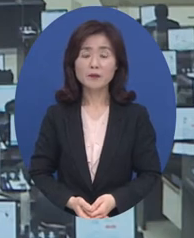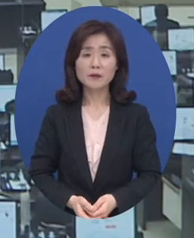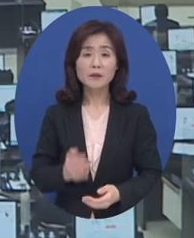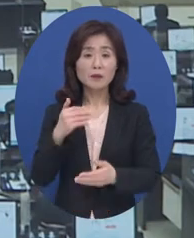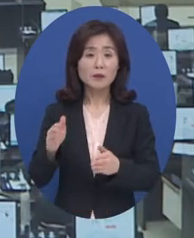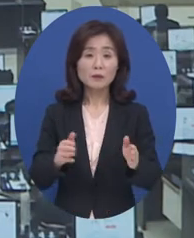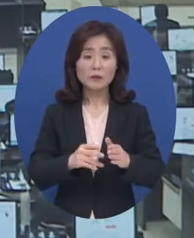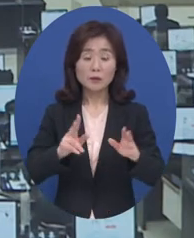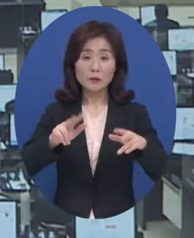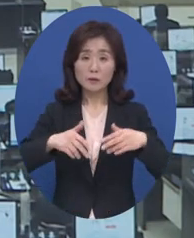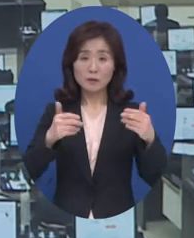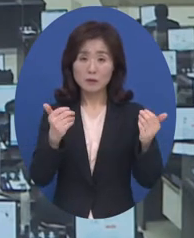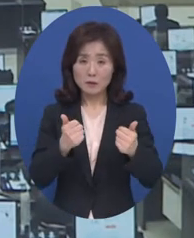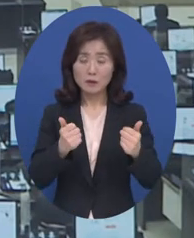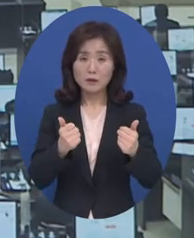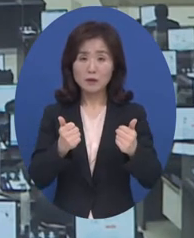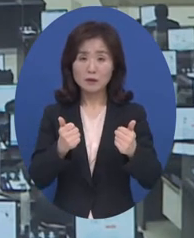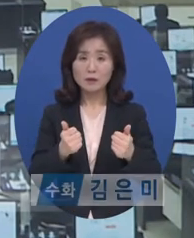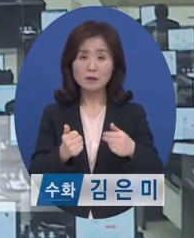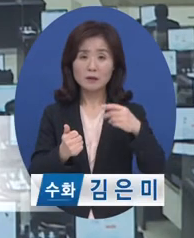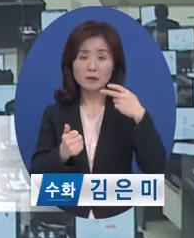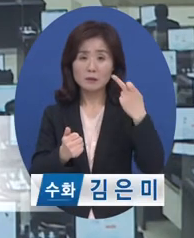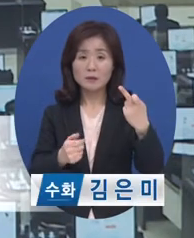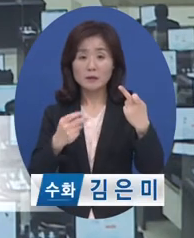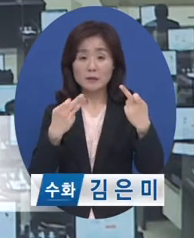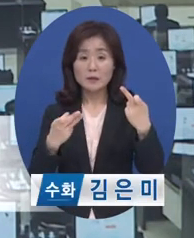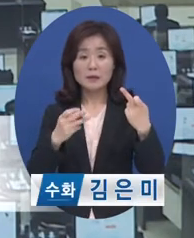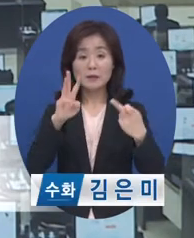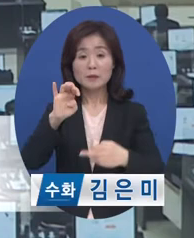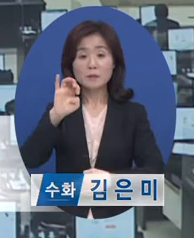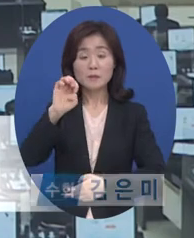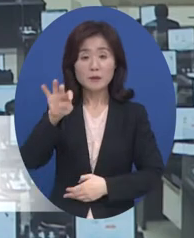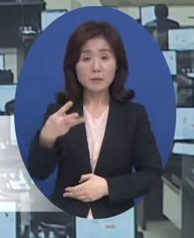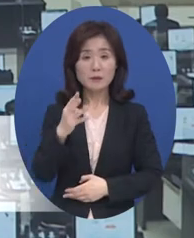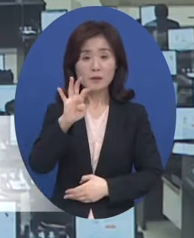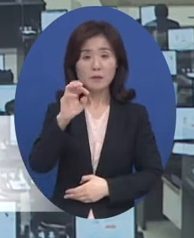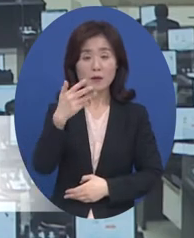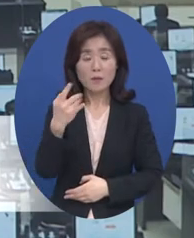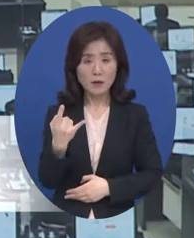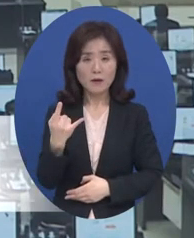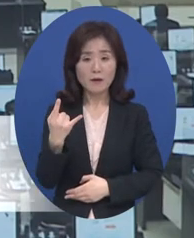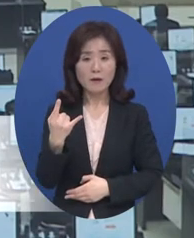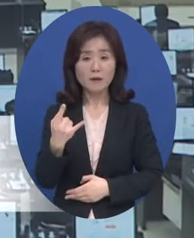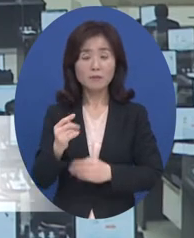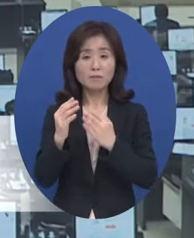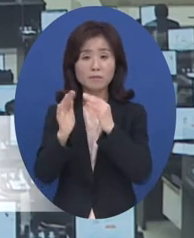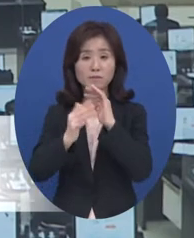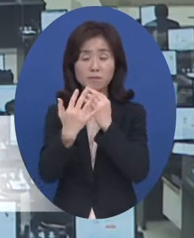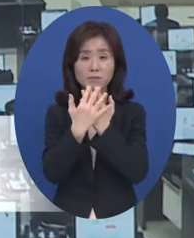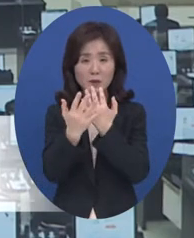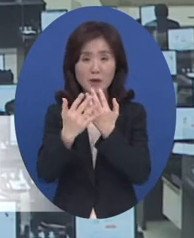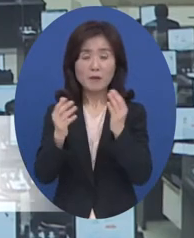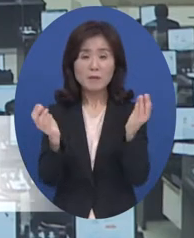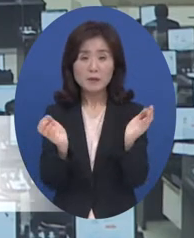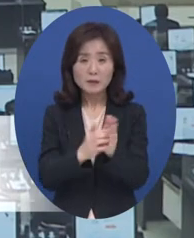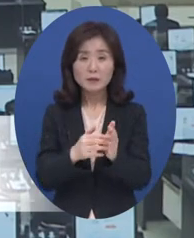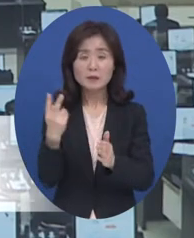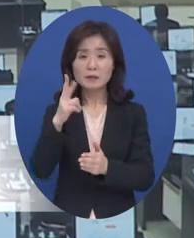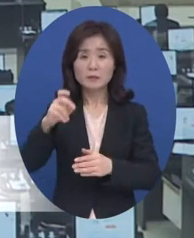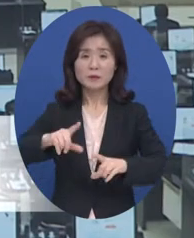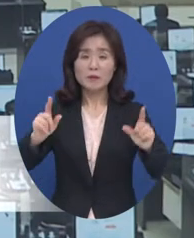경기도의회 가 지난 18일 제 348회 정례회 를 마치며 2020년 올해 의사 일정을 마무리했습니다